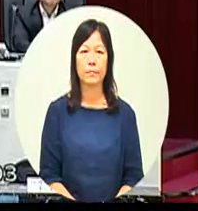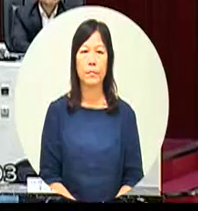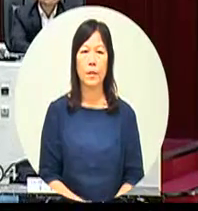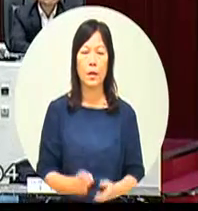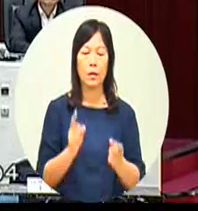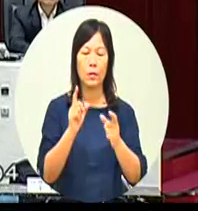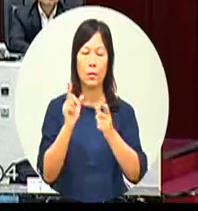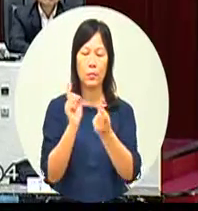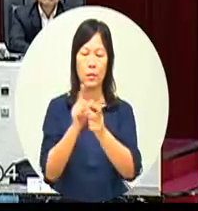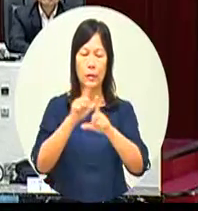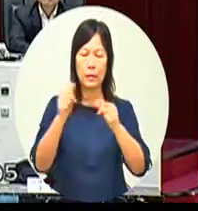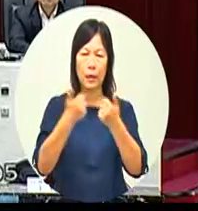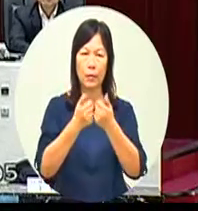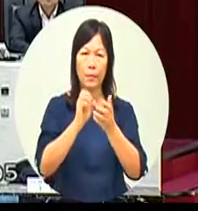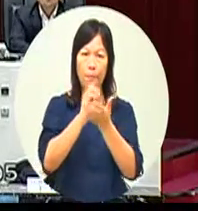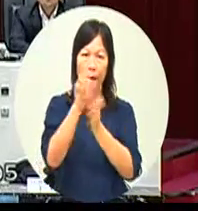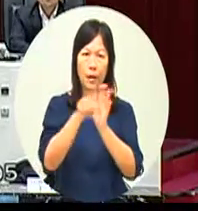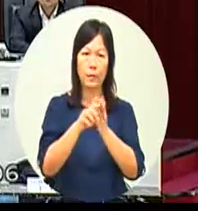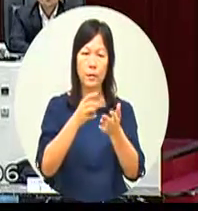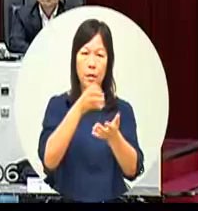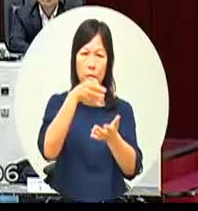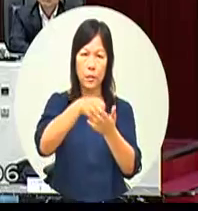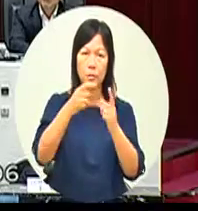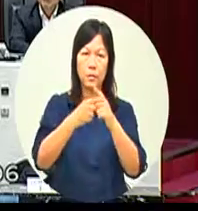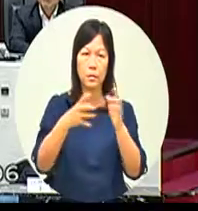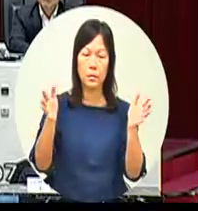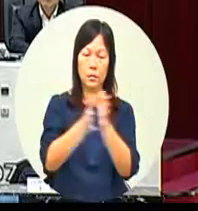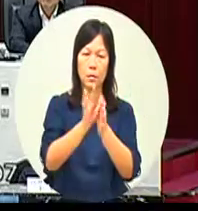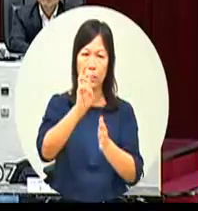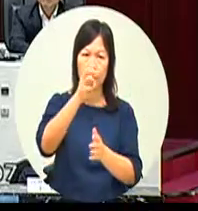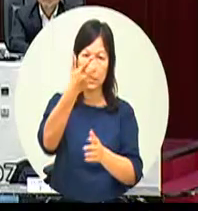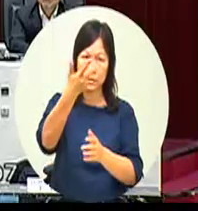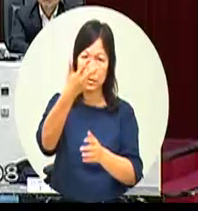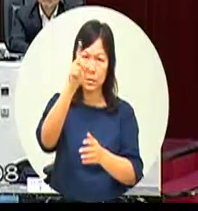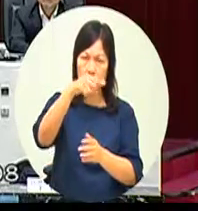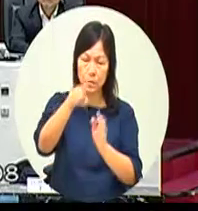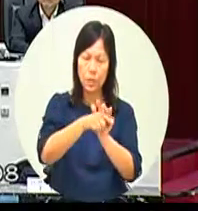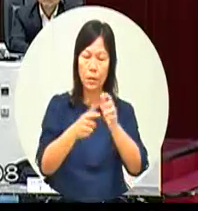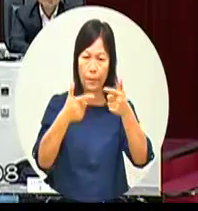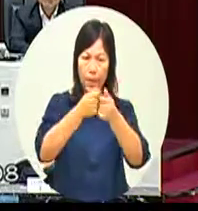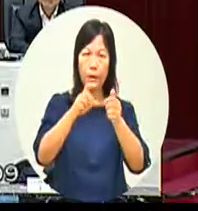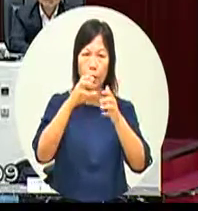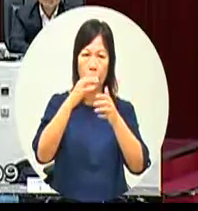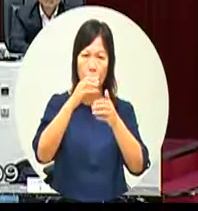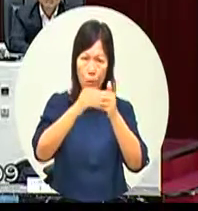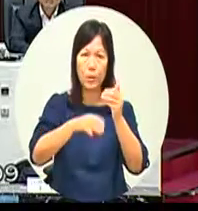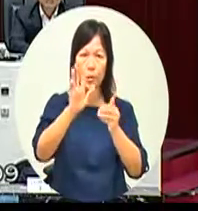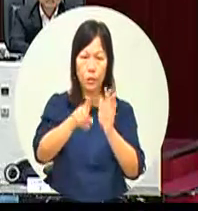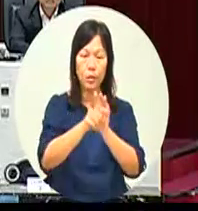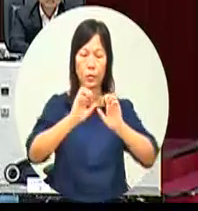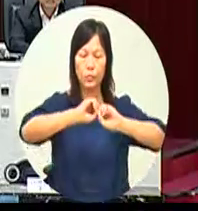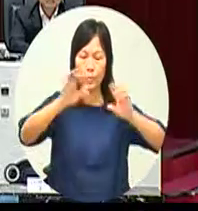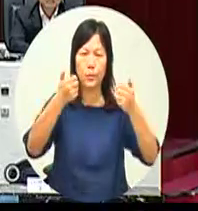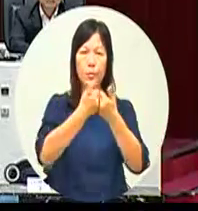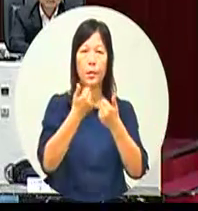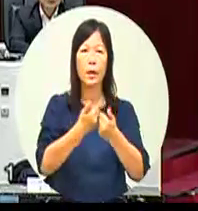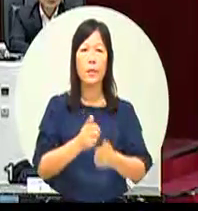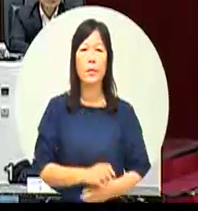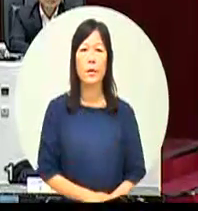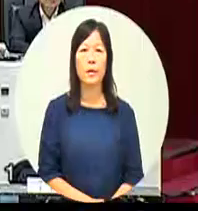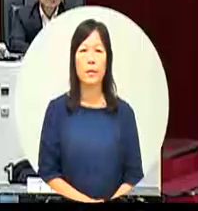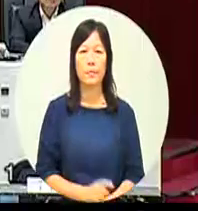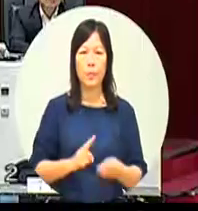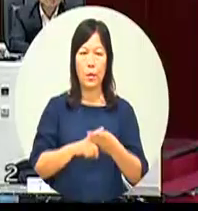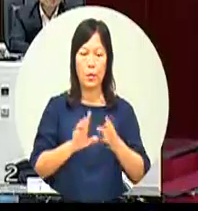向大会报告，现在议员出席人数37位，以答复为开会合适，敬请主席宣布开会。 本